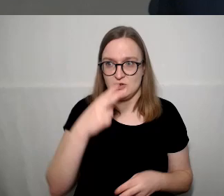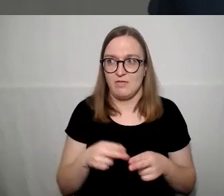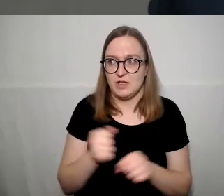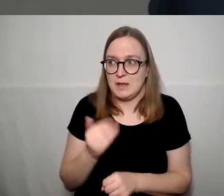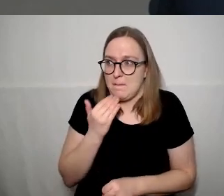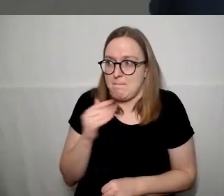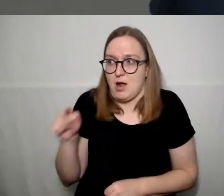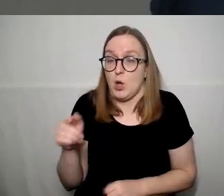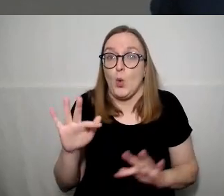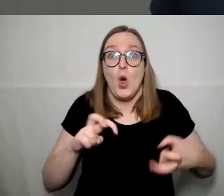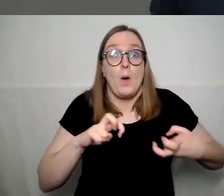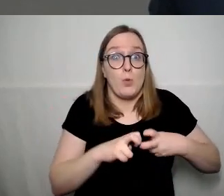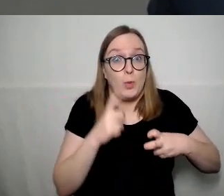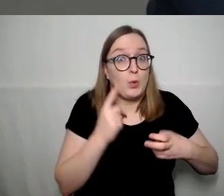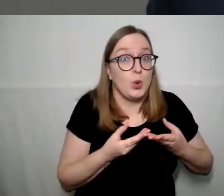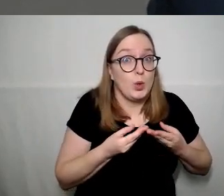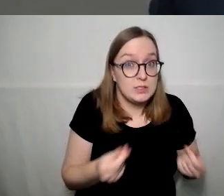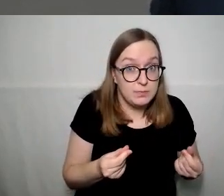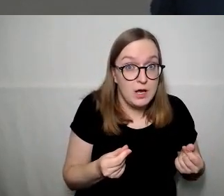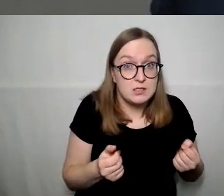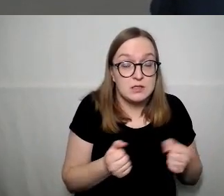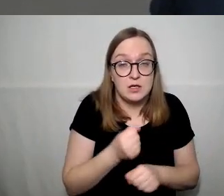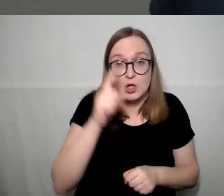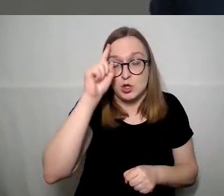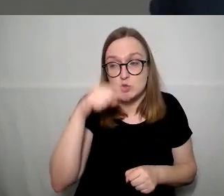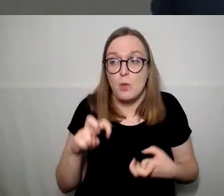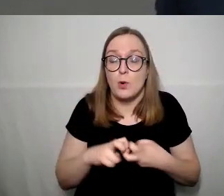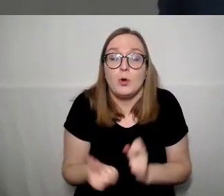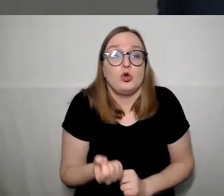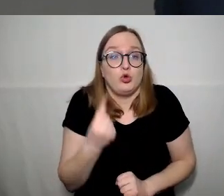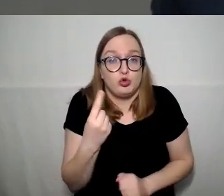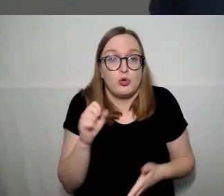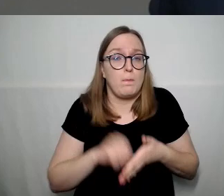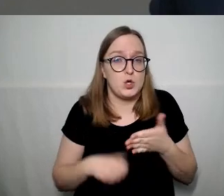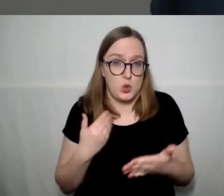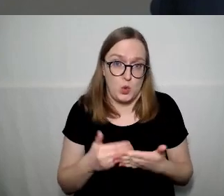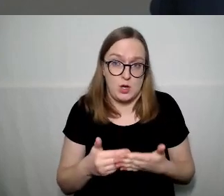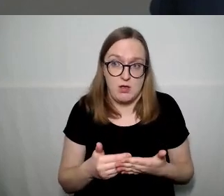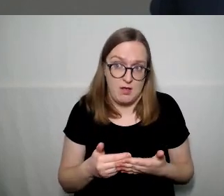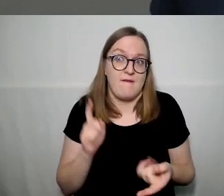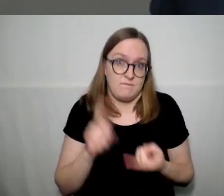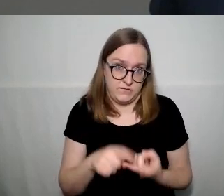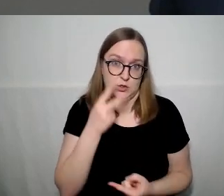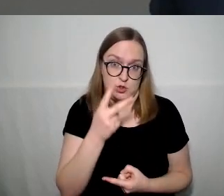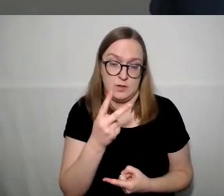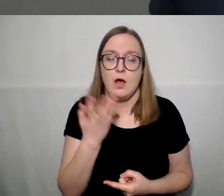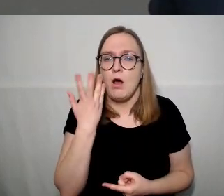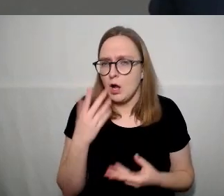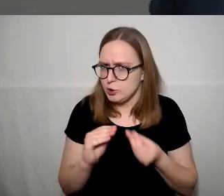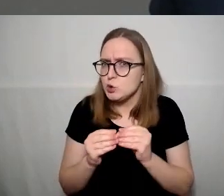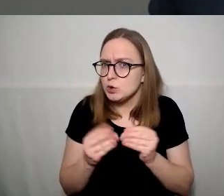prasme, sprendžiant problemą, reikia žinoti, kas tą problemą sąlygoja ir tada žiūrėti. Kada su jais geriausia tartis? Tai